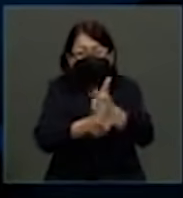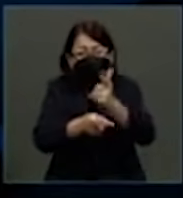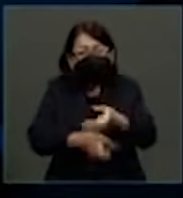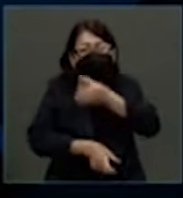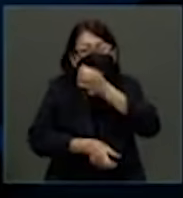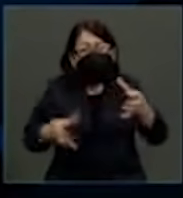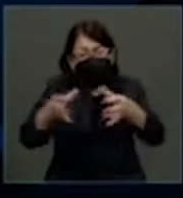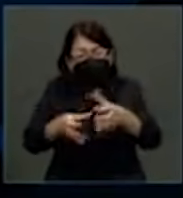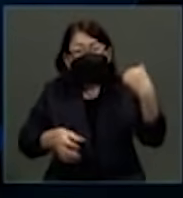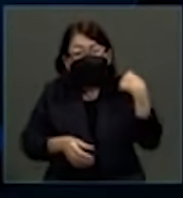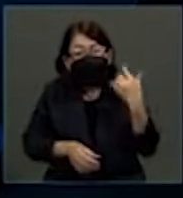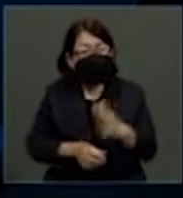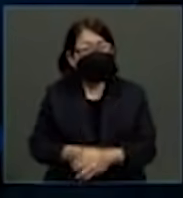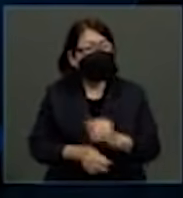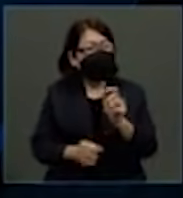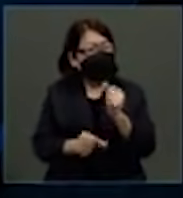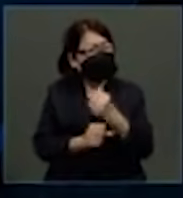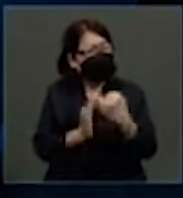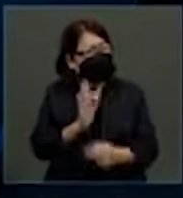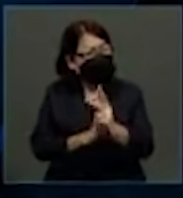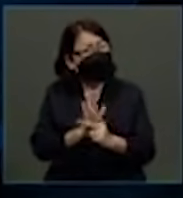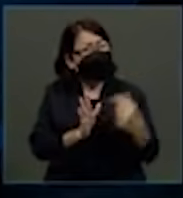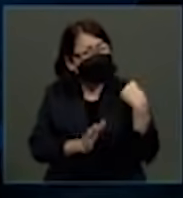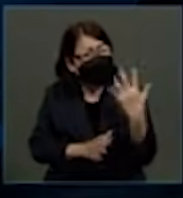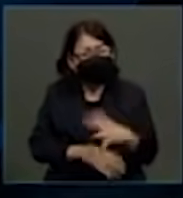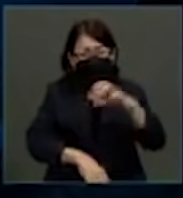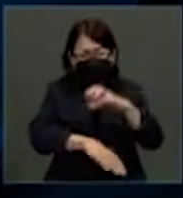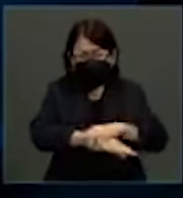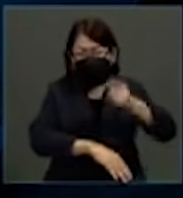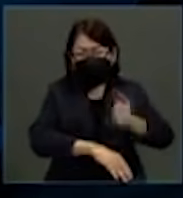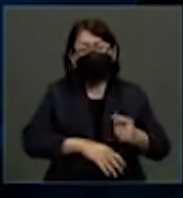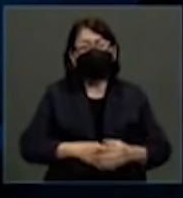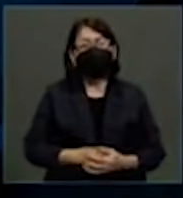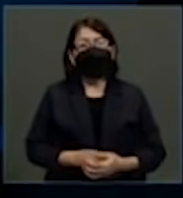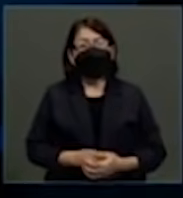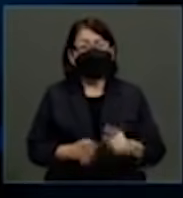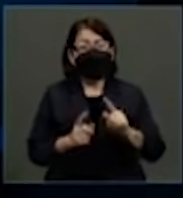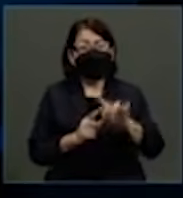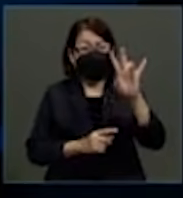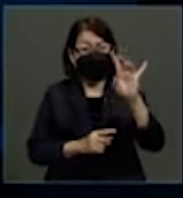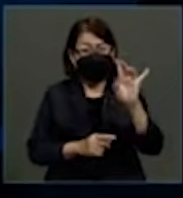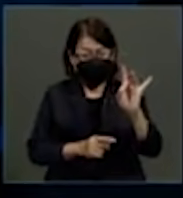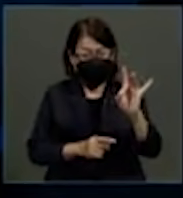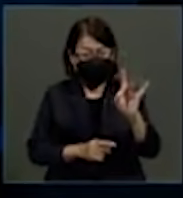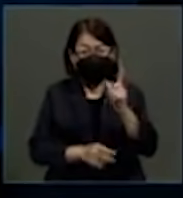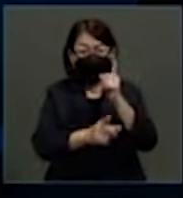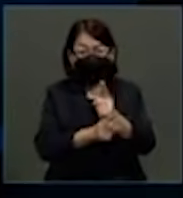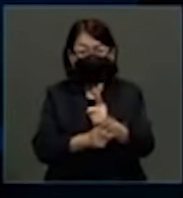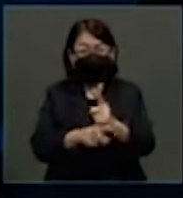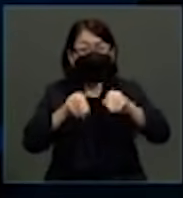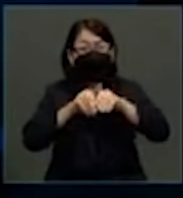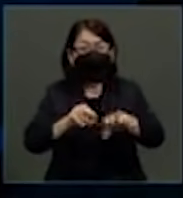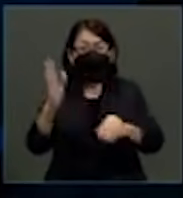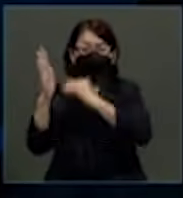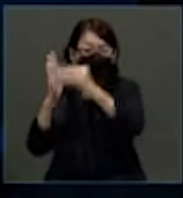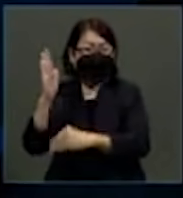กันเพื่อเล่นการพนันดื่มสุรายาเสพติดหรือกระทำผิดกฎหมายในอื่นๆใดนะครับให้บังคับใช้กฎหม